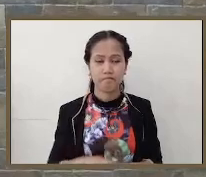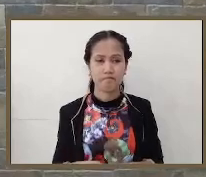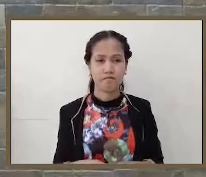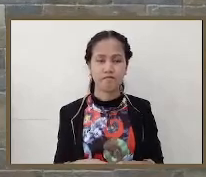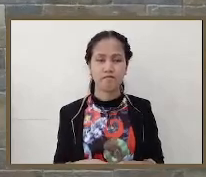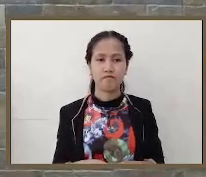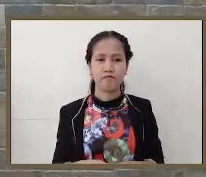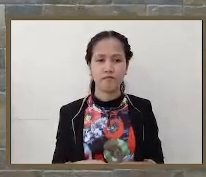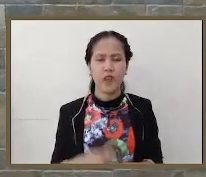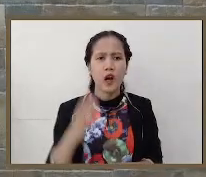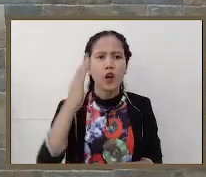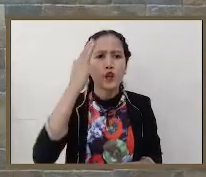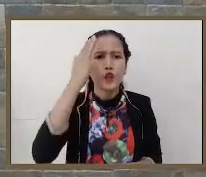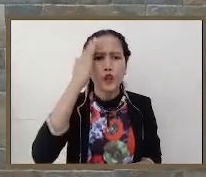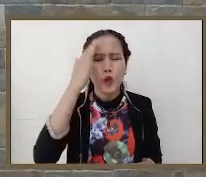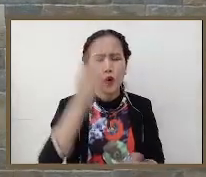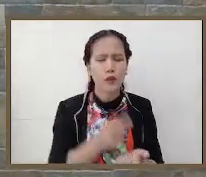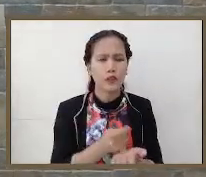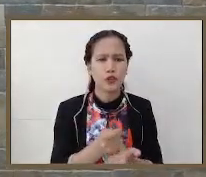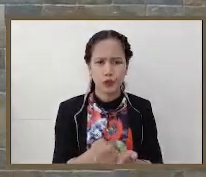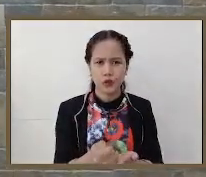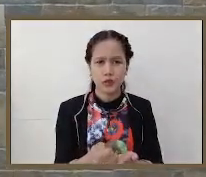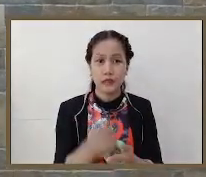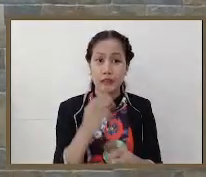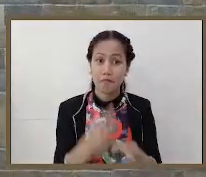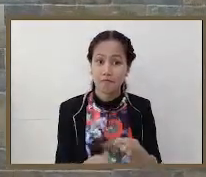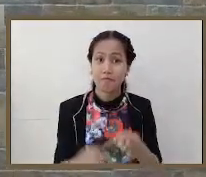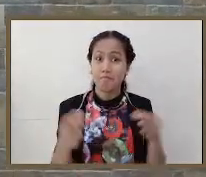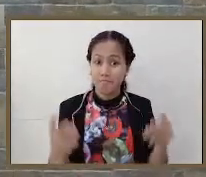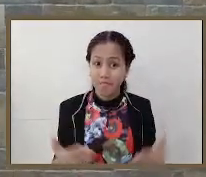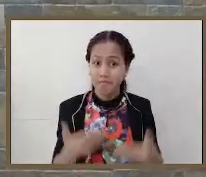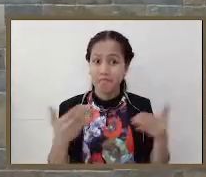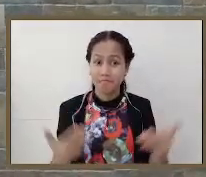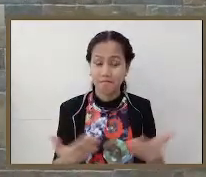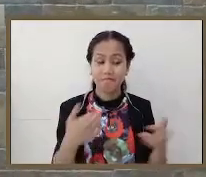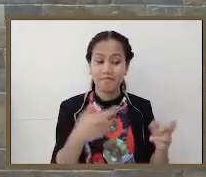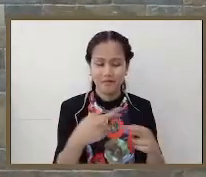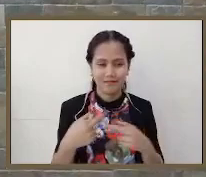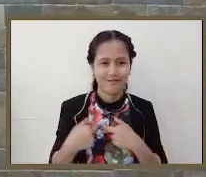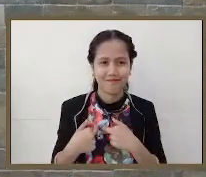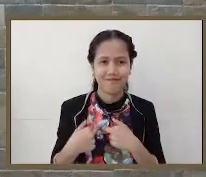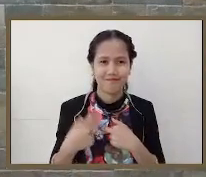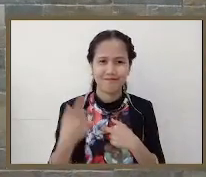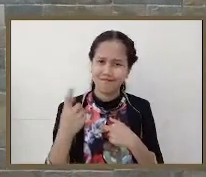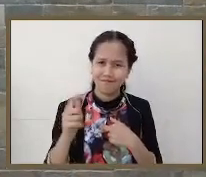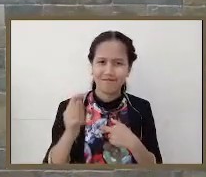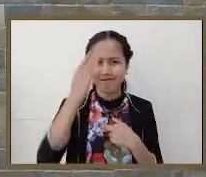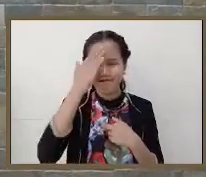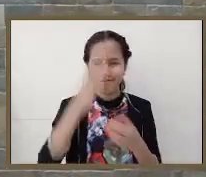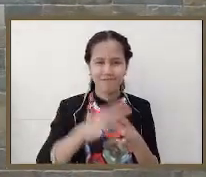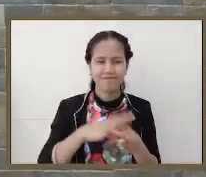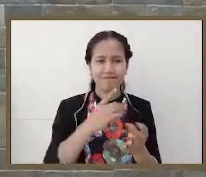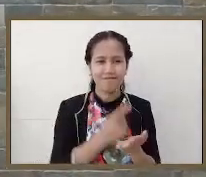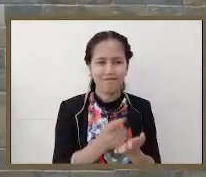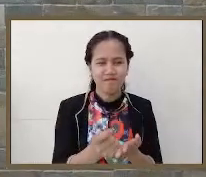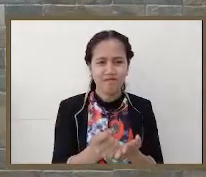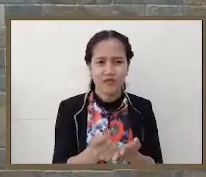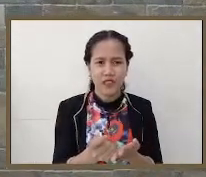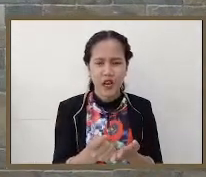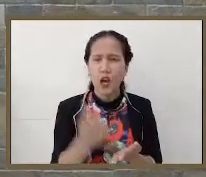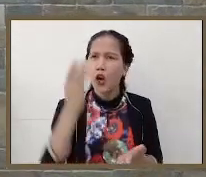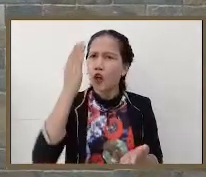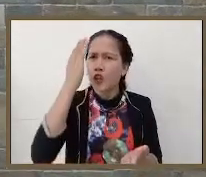ang katotohanan kung masaya tayong tinatanggap ang knowledge ng Diyos. Alam natin na kahit na tinatamaan tayo